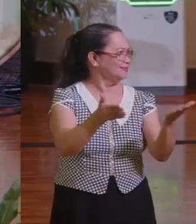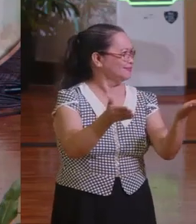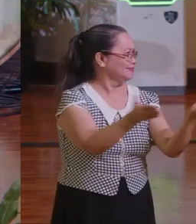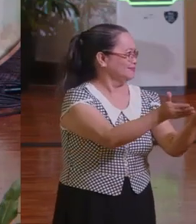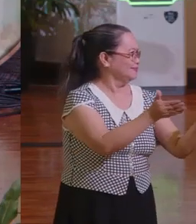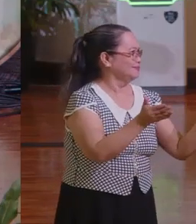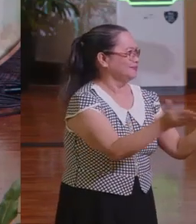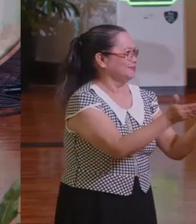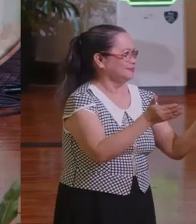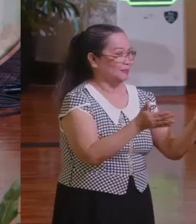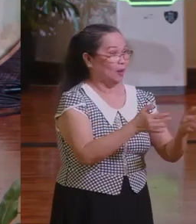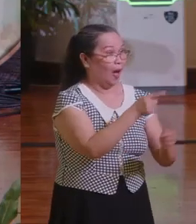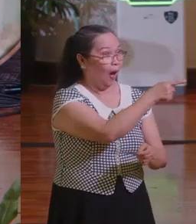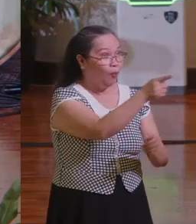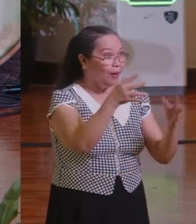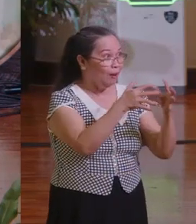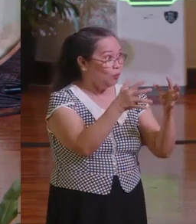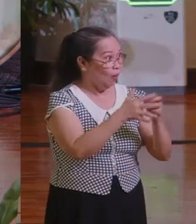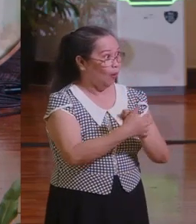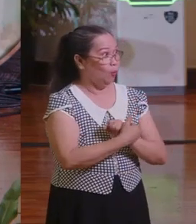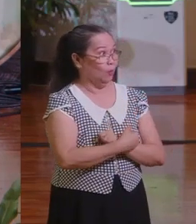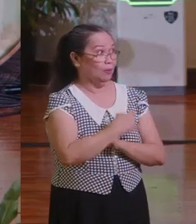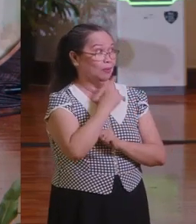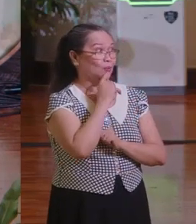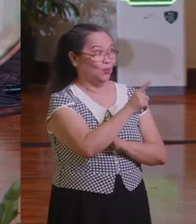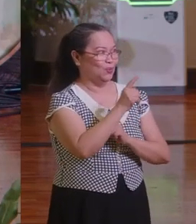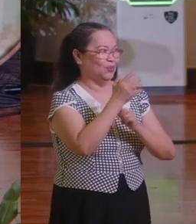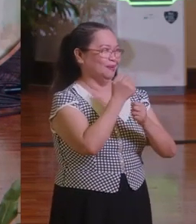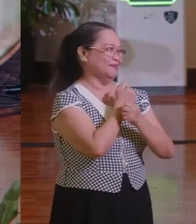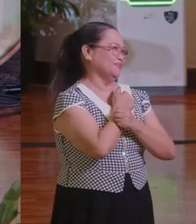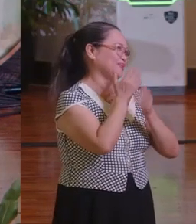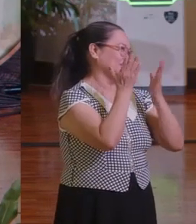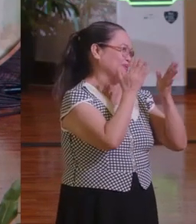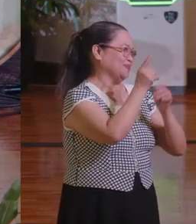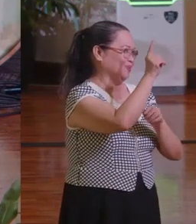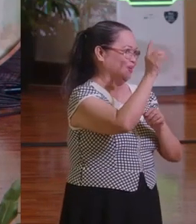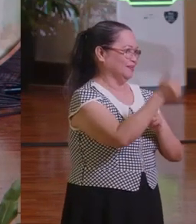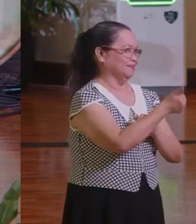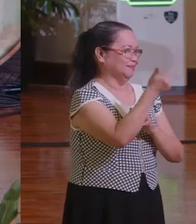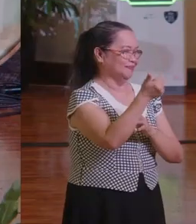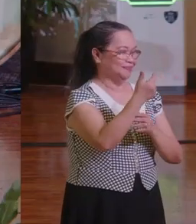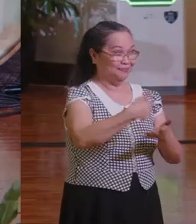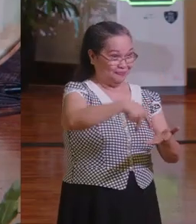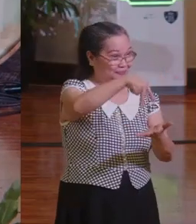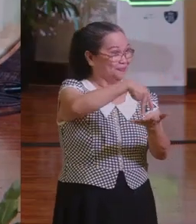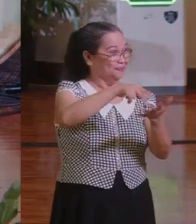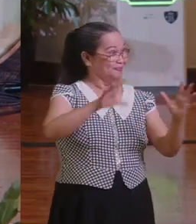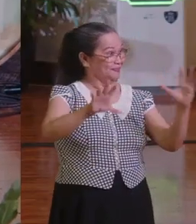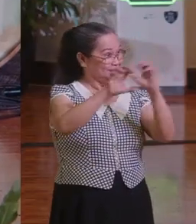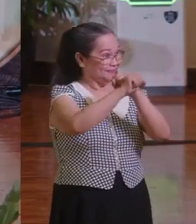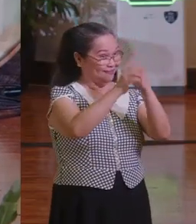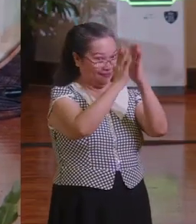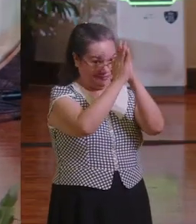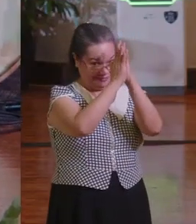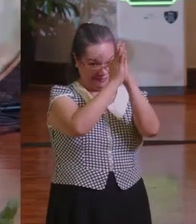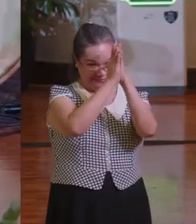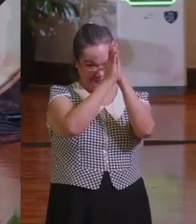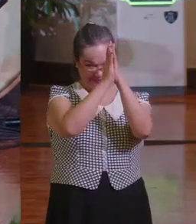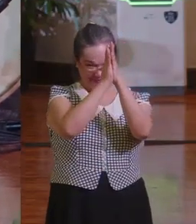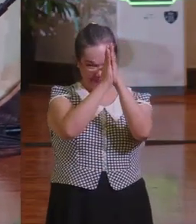And so, through love, serve one another. Tayo po tumayo at tayo mananalangin.